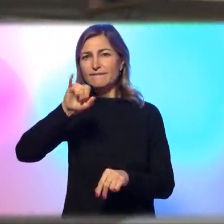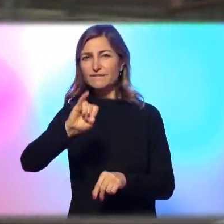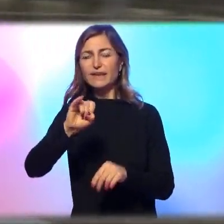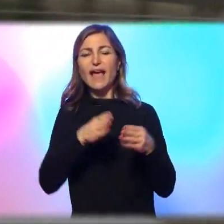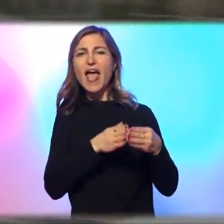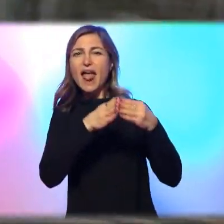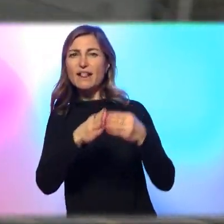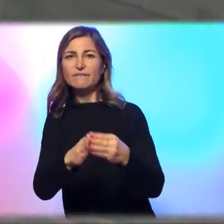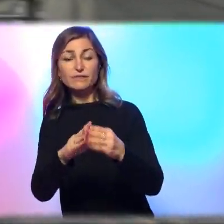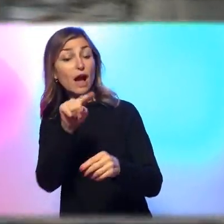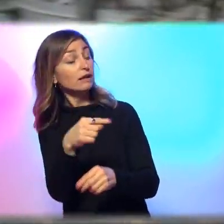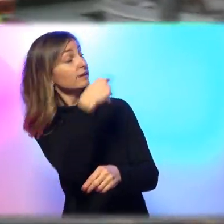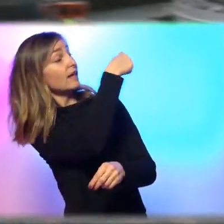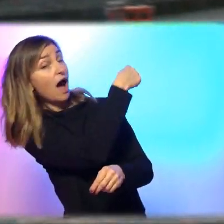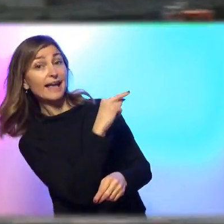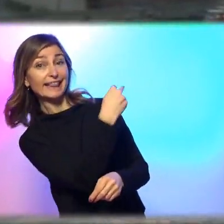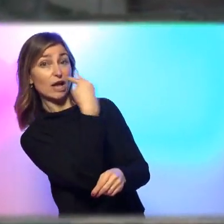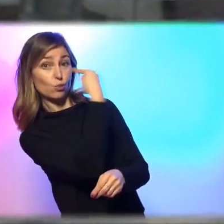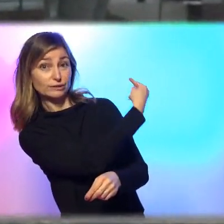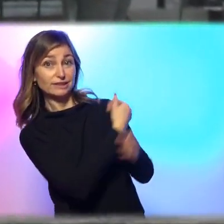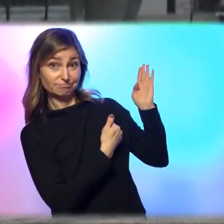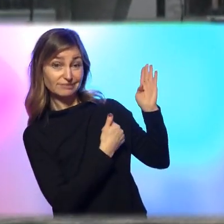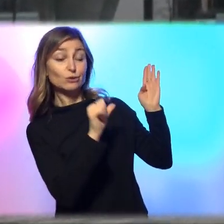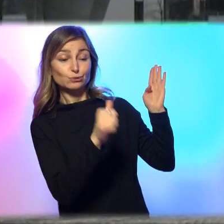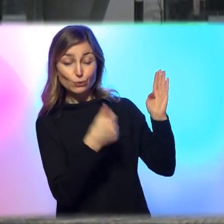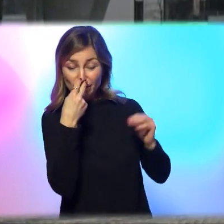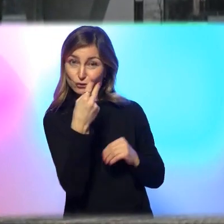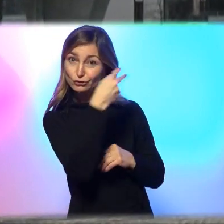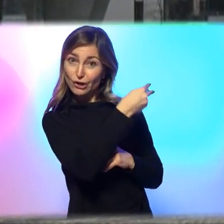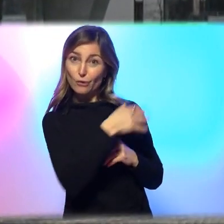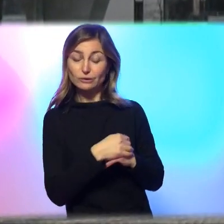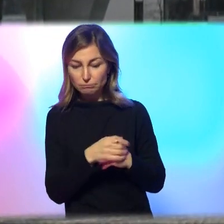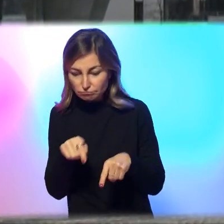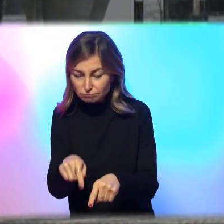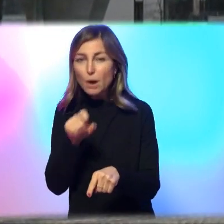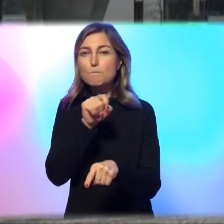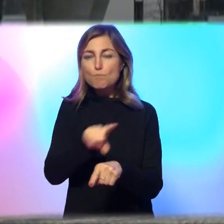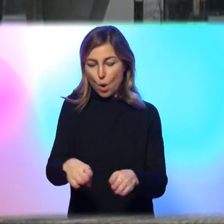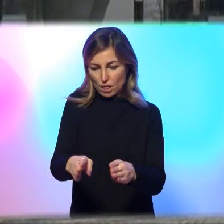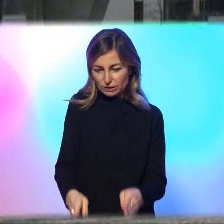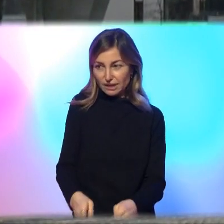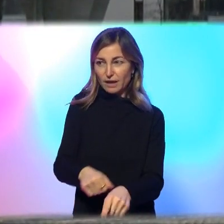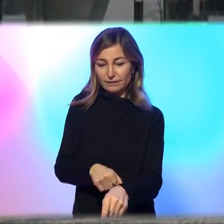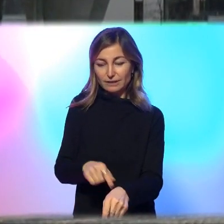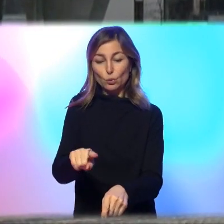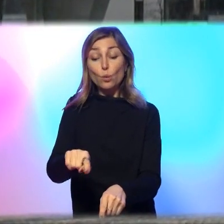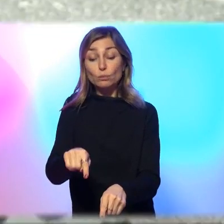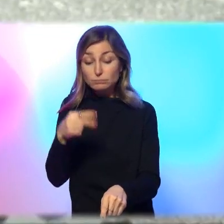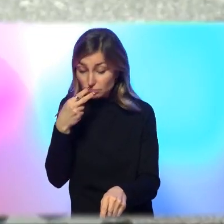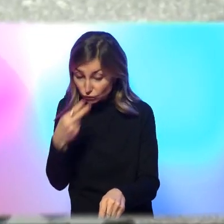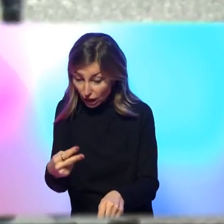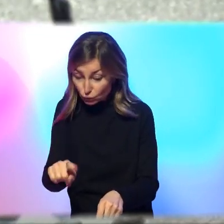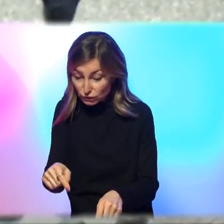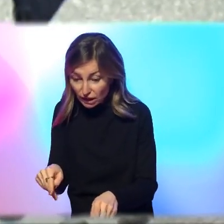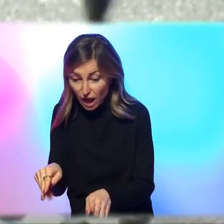die Elbphilharmonie? Wo ist Elfie? Da, hinter uns. So, zuerst schauen wir diese Mülltonnen an. Und